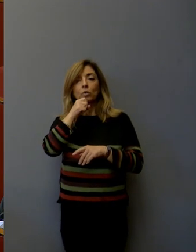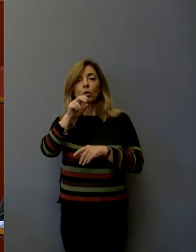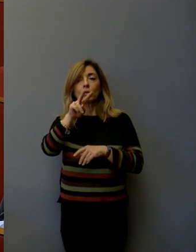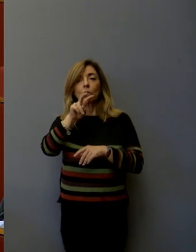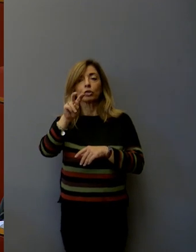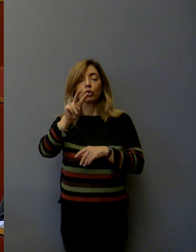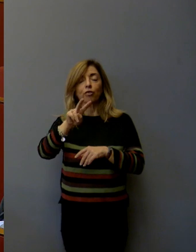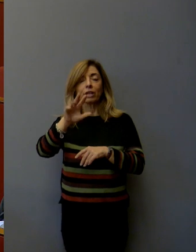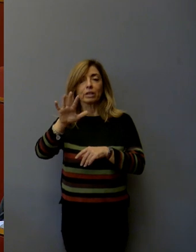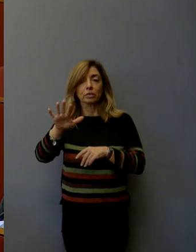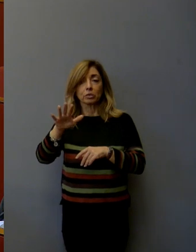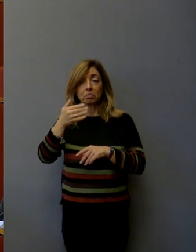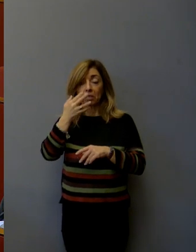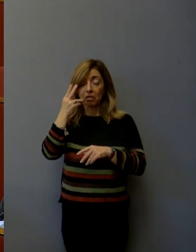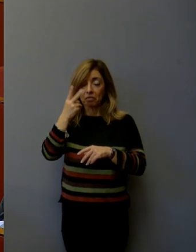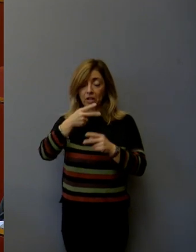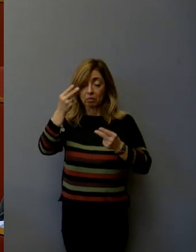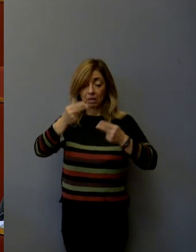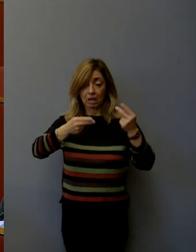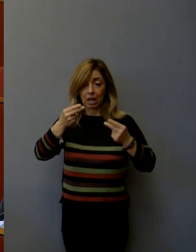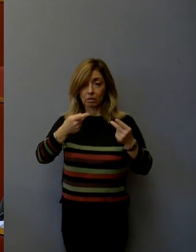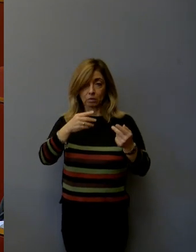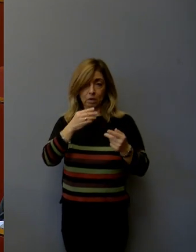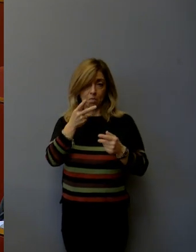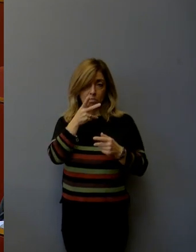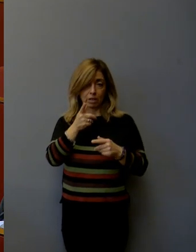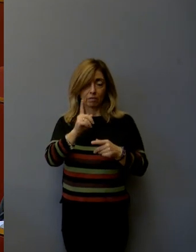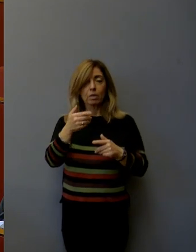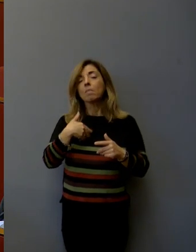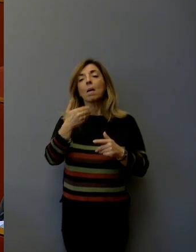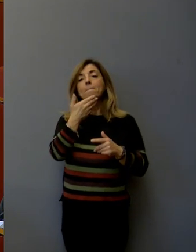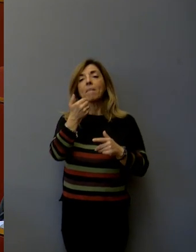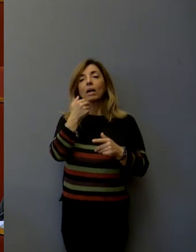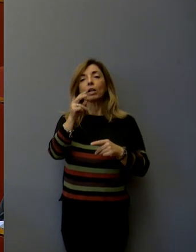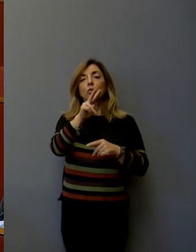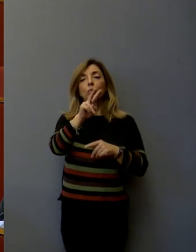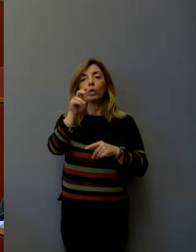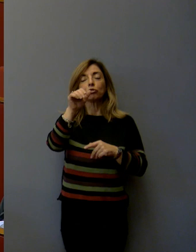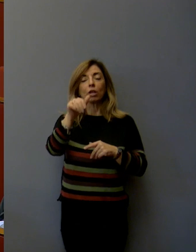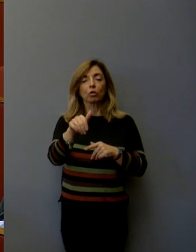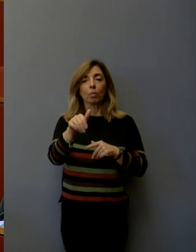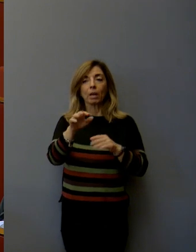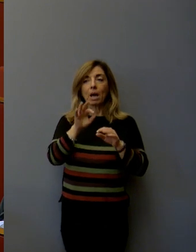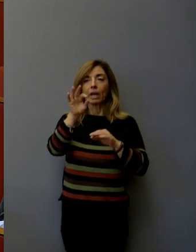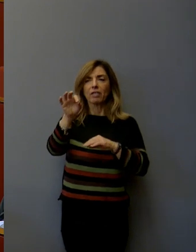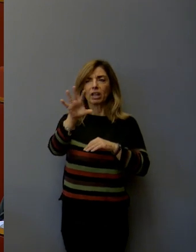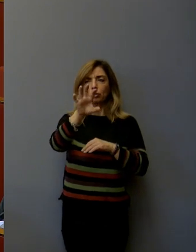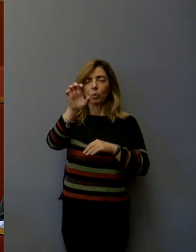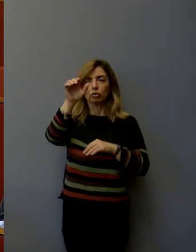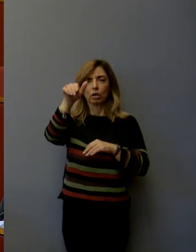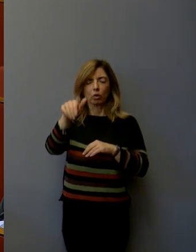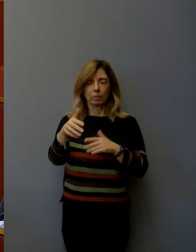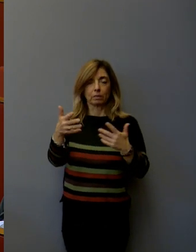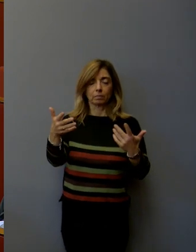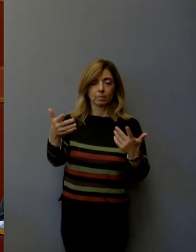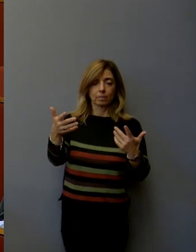200 mila per arrivare ai 500.000 i 200 mila del mutuo 2025 per i motivi che ho già detto tutto